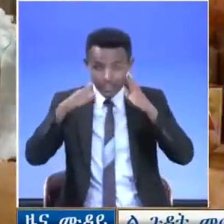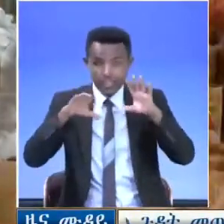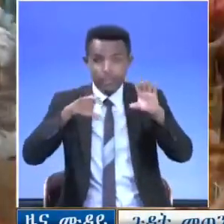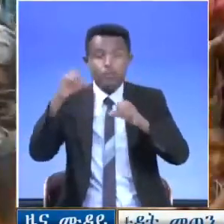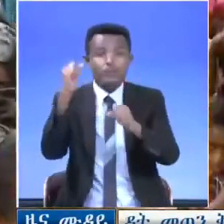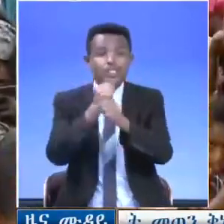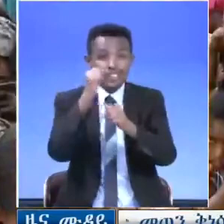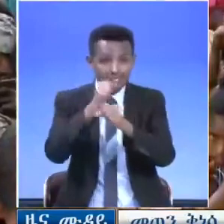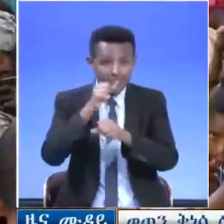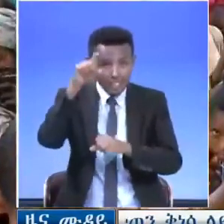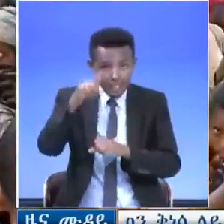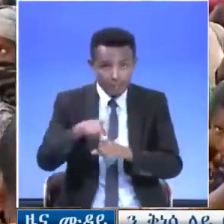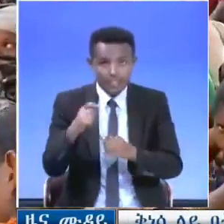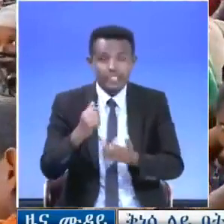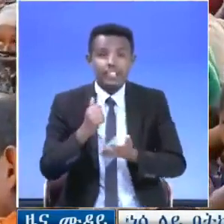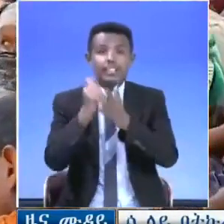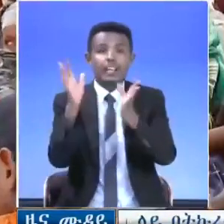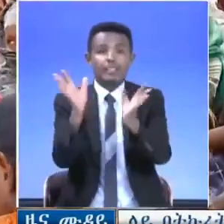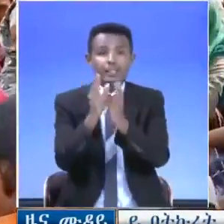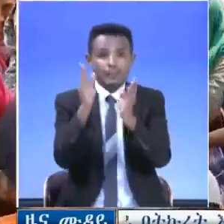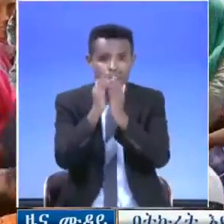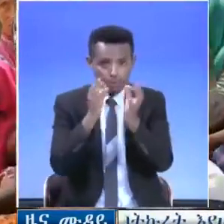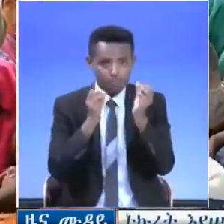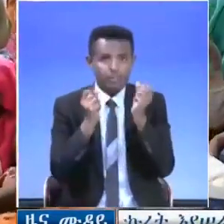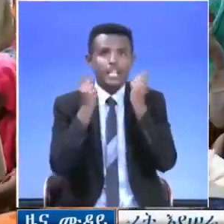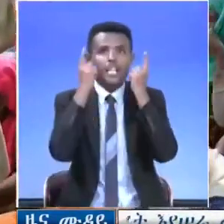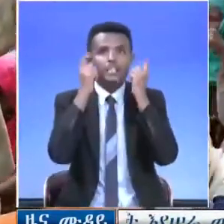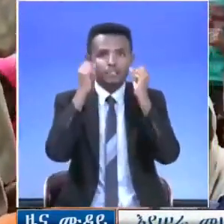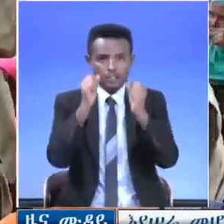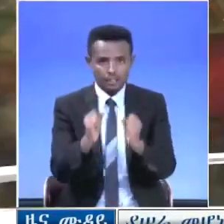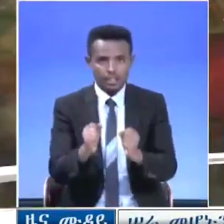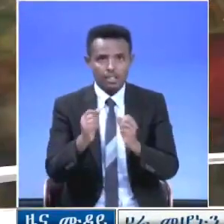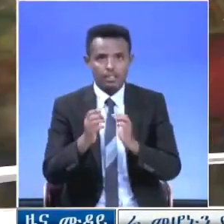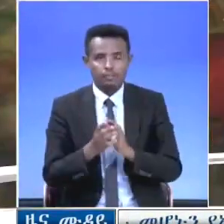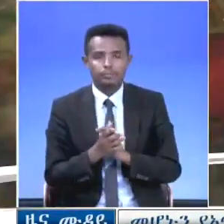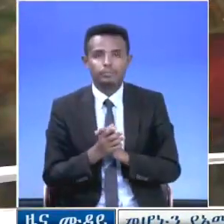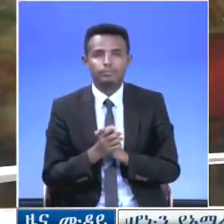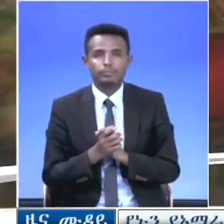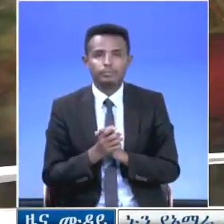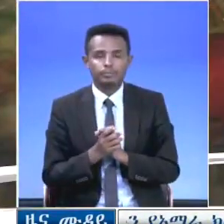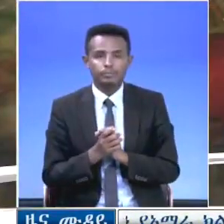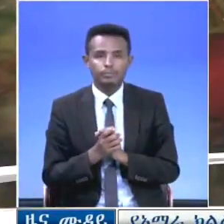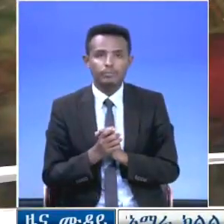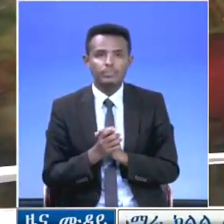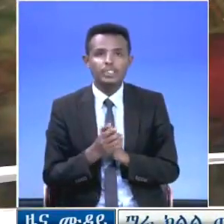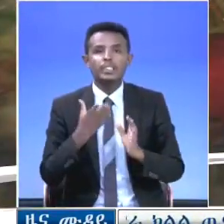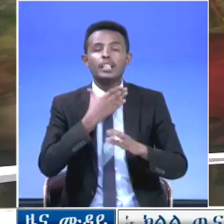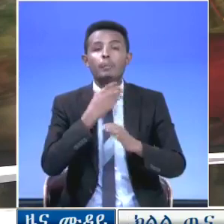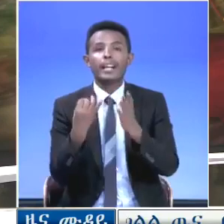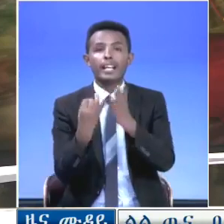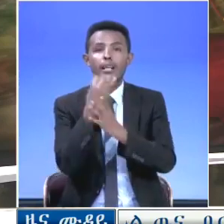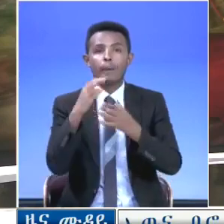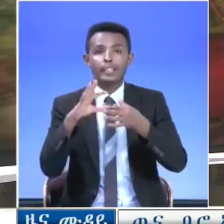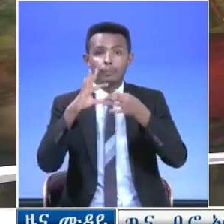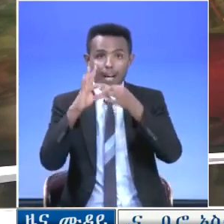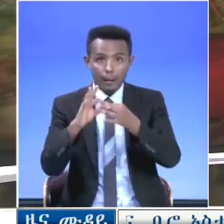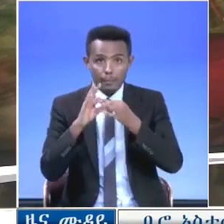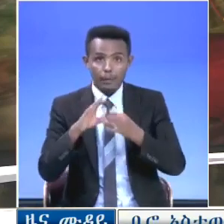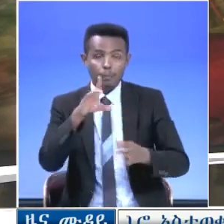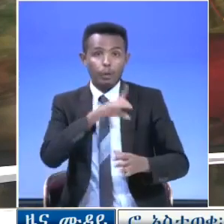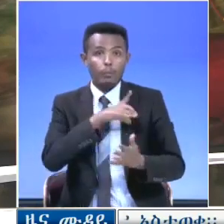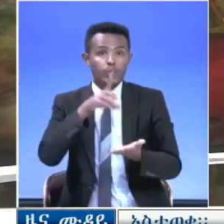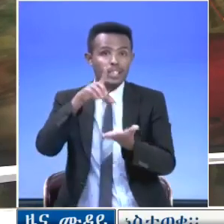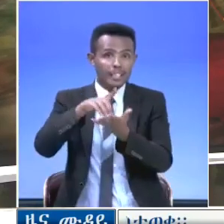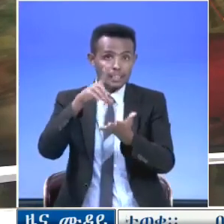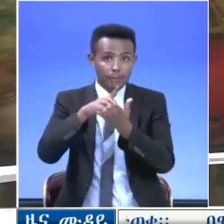ከድጋፍ አሰባሳቢዎቹ መረዳት ችለናል። የአማራ ልማት ማህበር በኮምቦልቻ